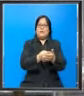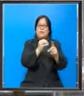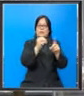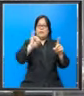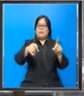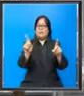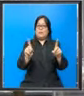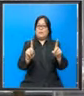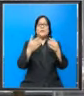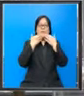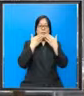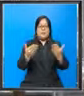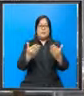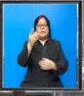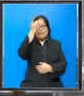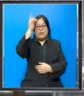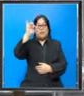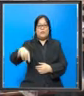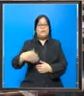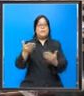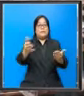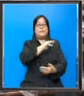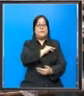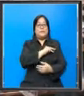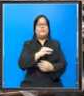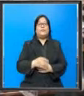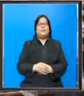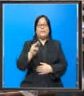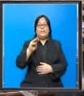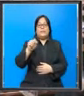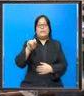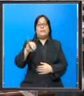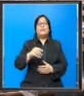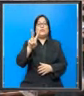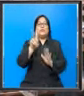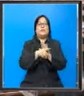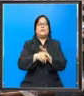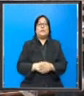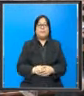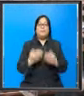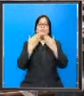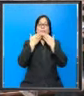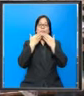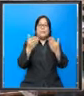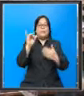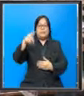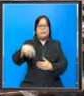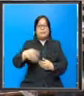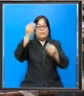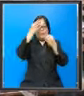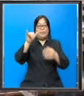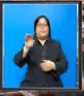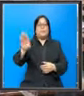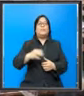100000000 itu dibelanjakan bekasih Datuk musik yang ramalan presiden yang inovasi2 mini kesehatan two